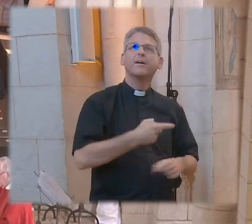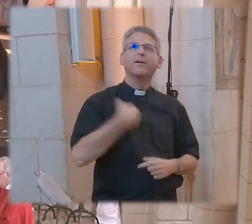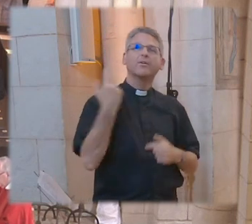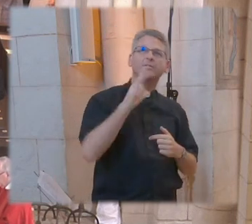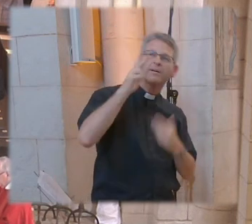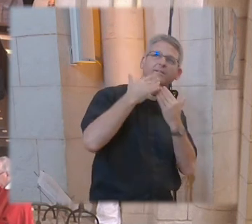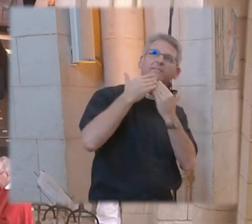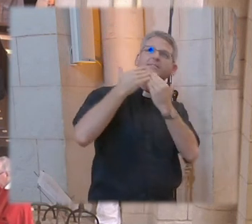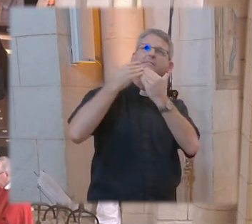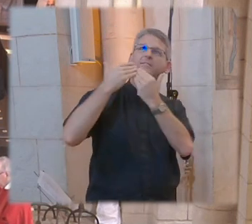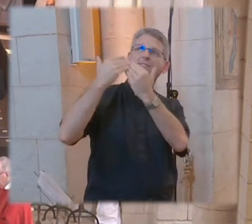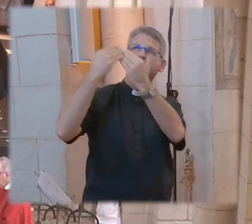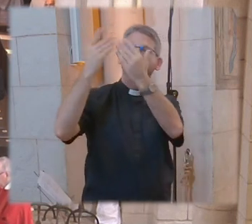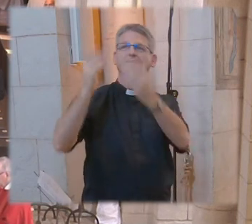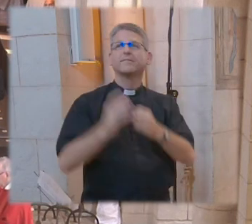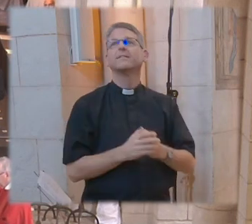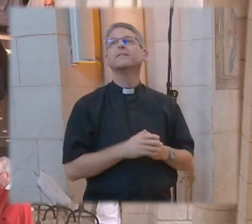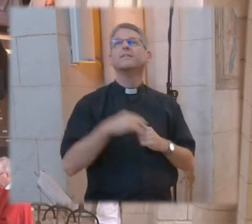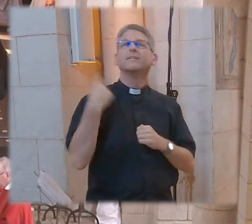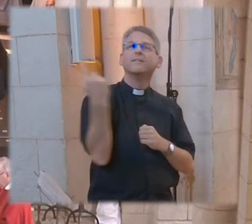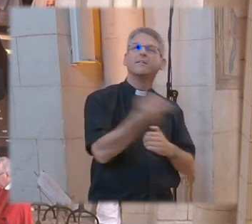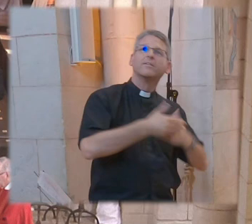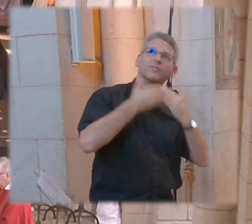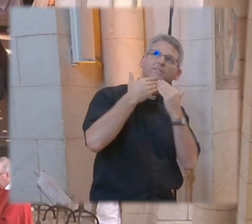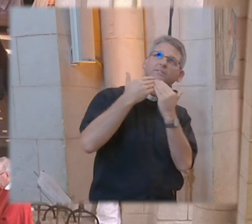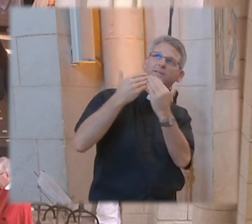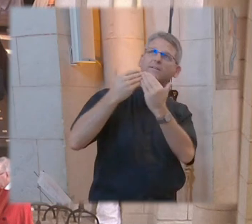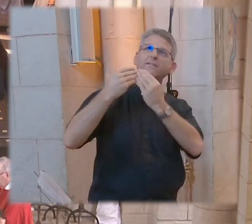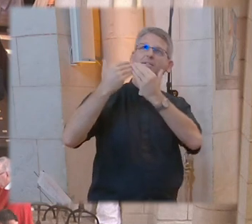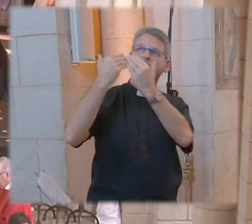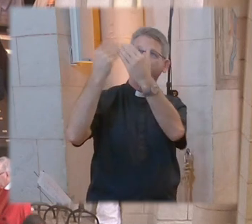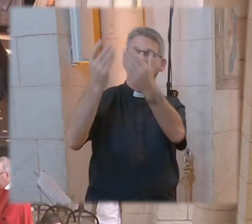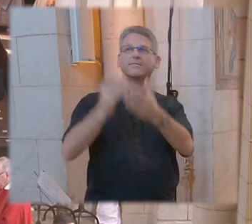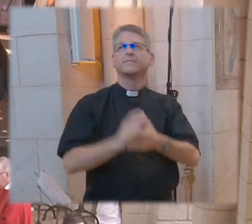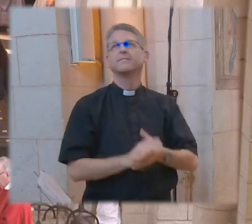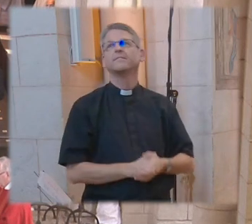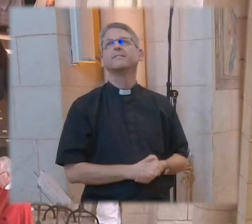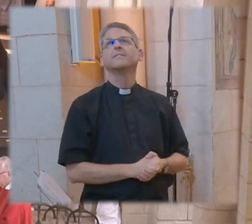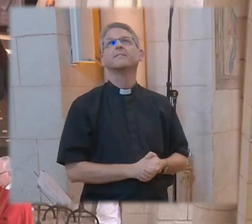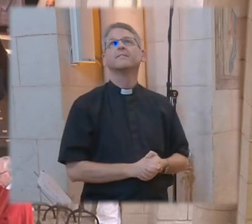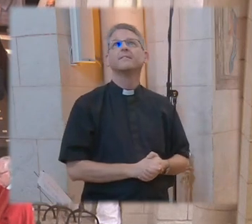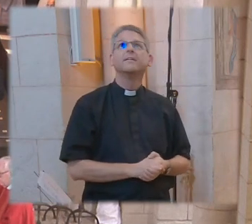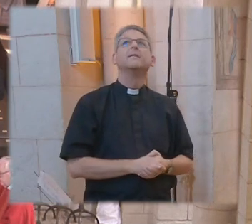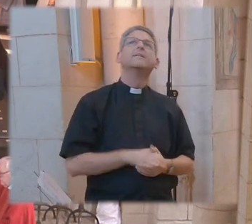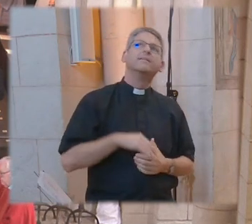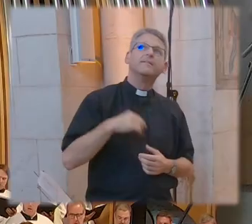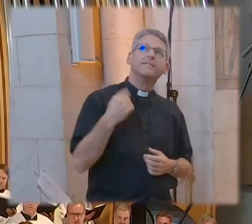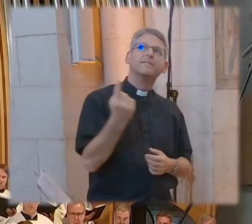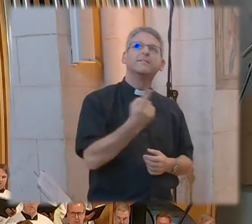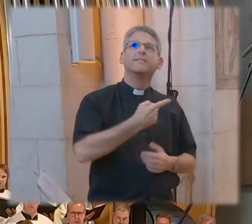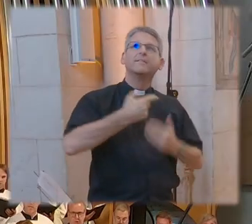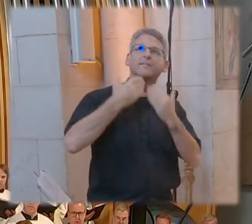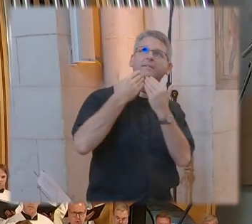Und im Anschluss daran, an dieses Deo Gratias, wird dann das Bild des neuen